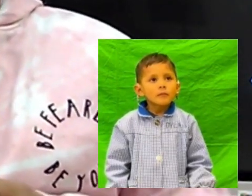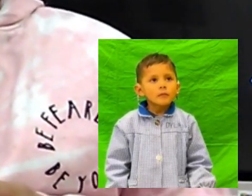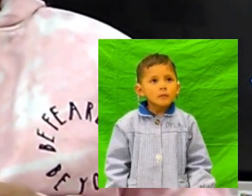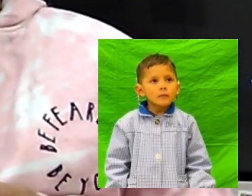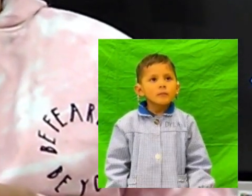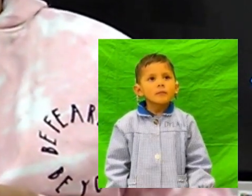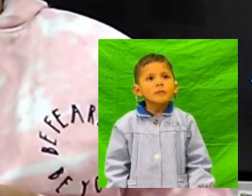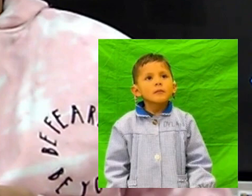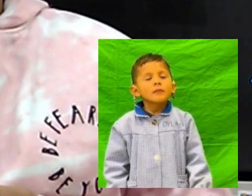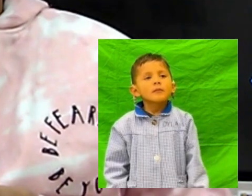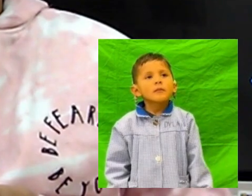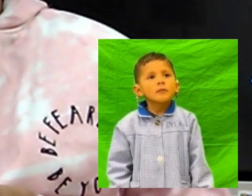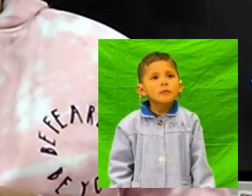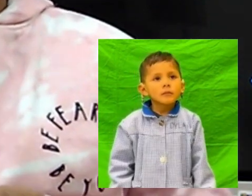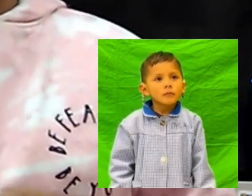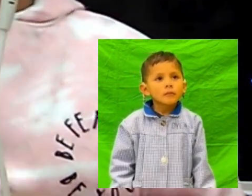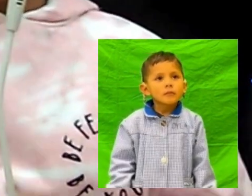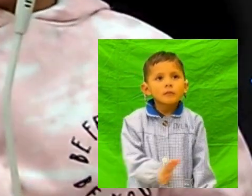eta adi egon.